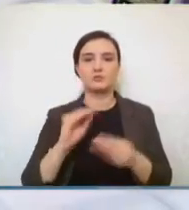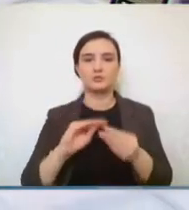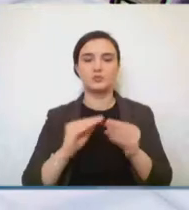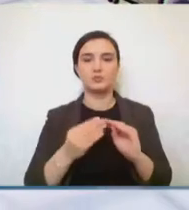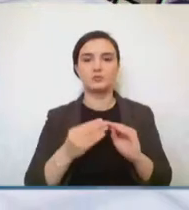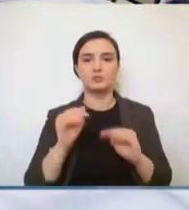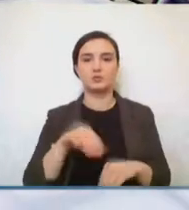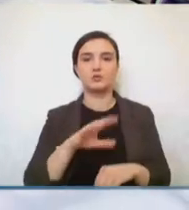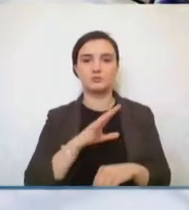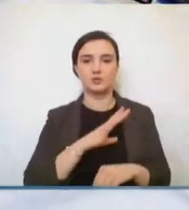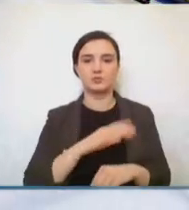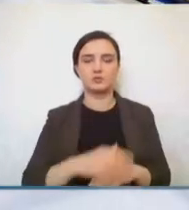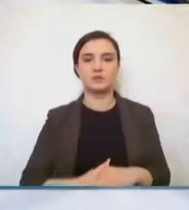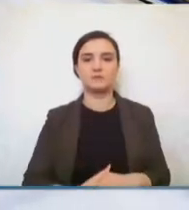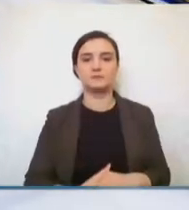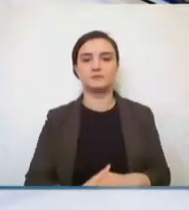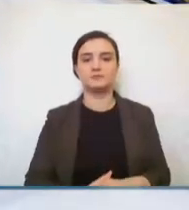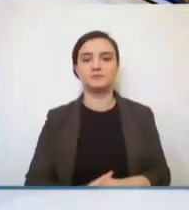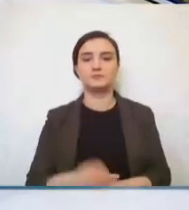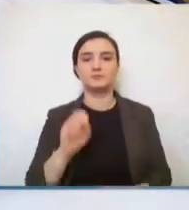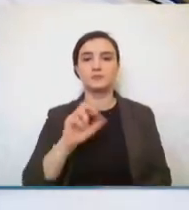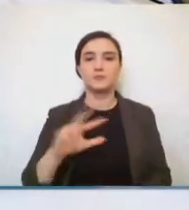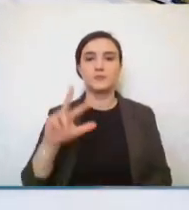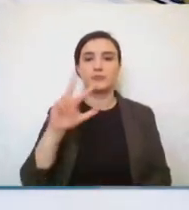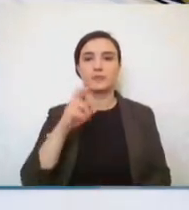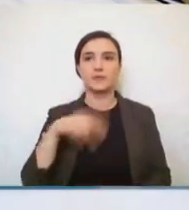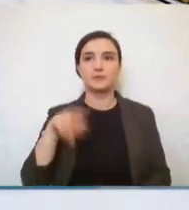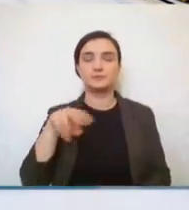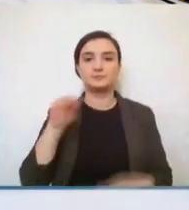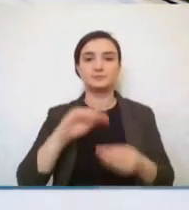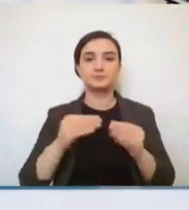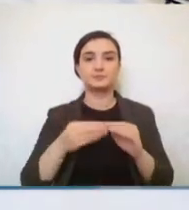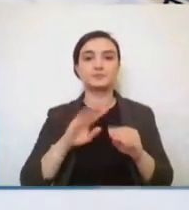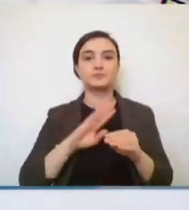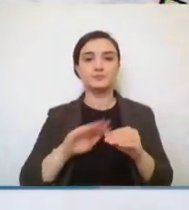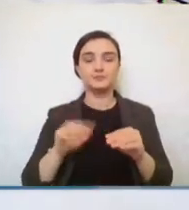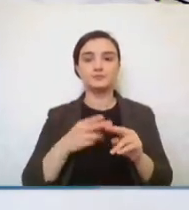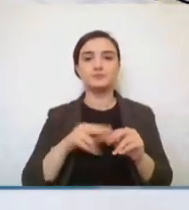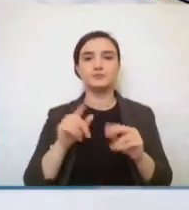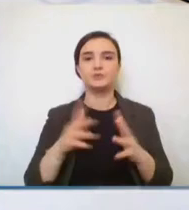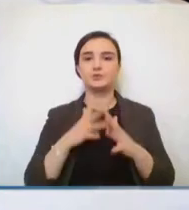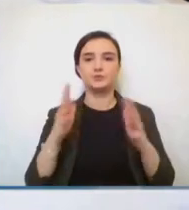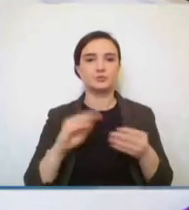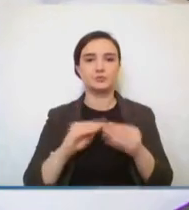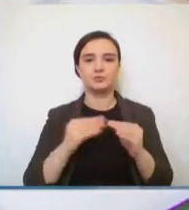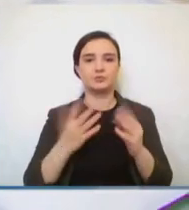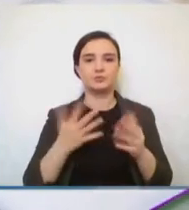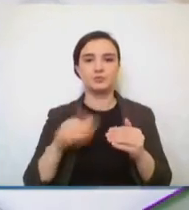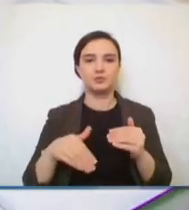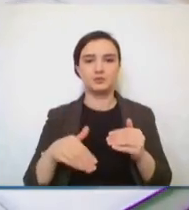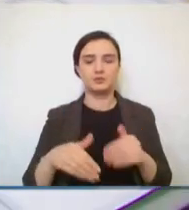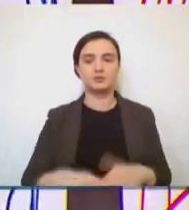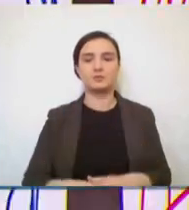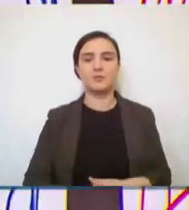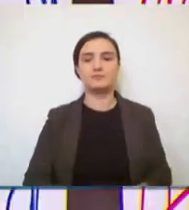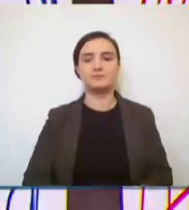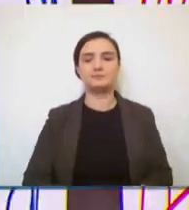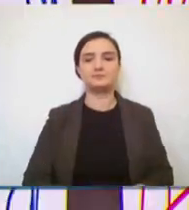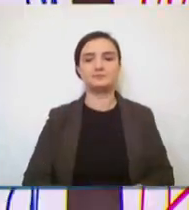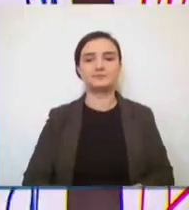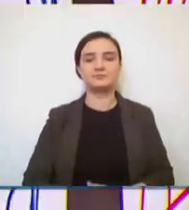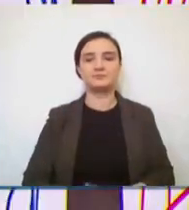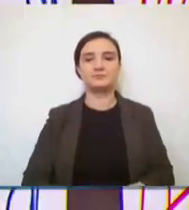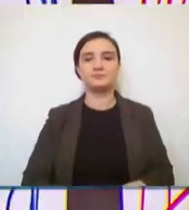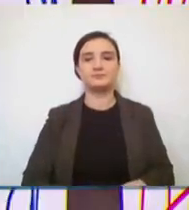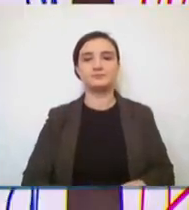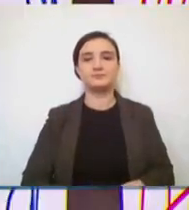რომ ხა მესამე სართულზე თუ ის პრობლემის გარეშე ადის, როგორც წესი ეს დიდ პრობლემას არ უნდა წარმოადგენ. თუმცა მე ვფიქრობ, რომ